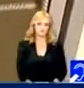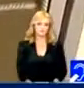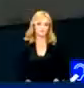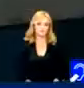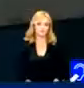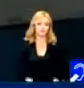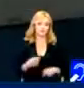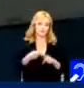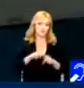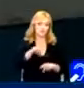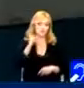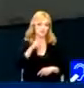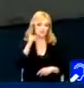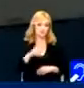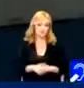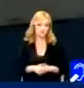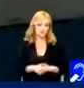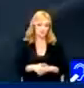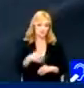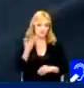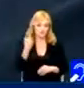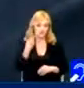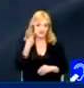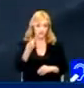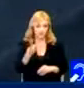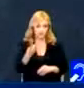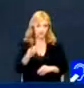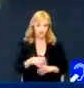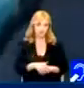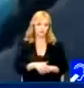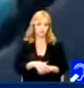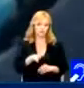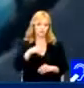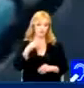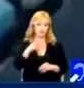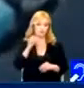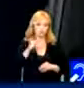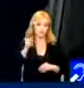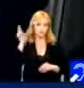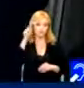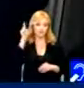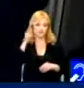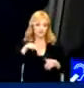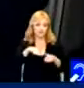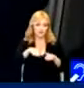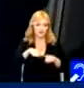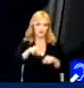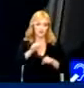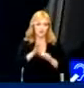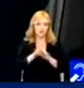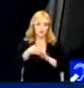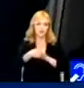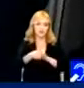Pe acest tânăr l-am surprins studiind. Nu era tocmai cu nasul în carte, dar era în atelierul de cizmărie din penitenciarul numărul